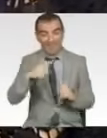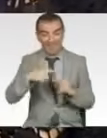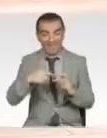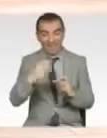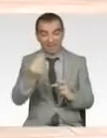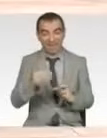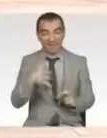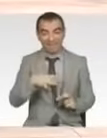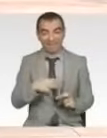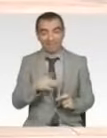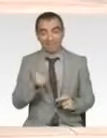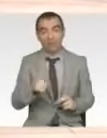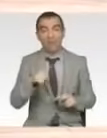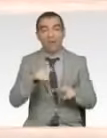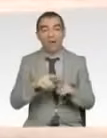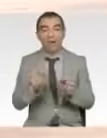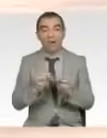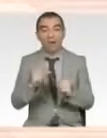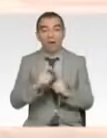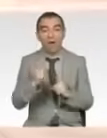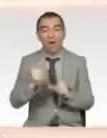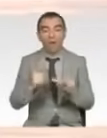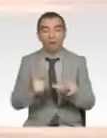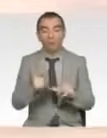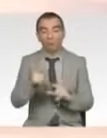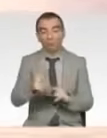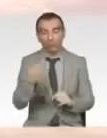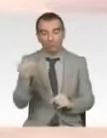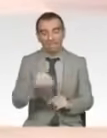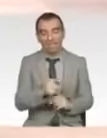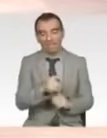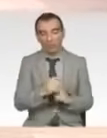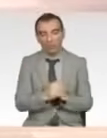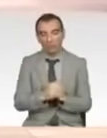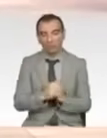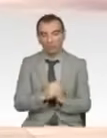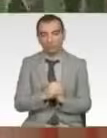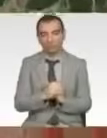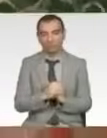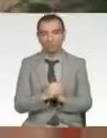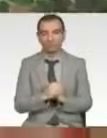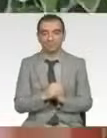Çağırmak istiyorum. Abdülkerim Kasongo geliyor efendim.